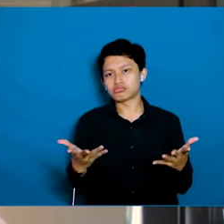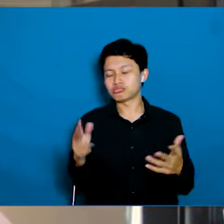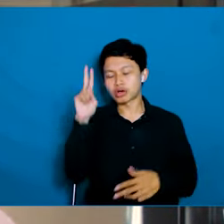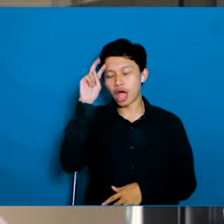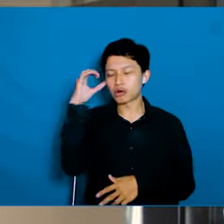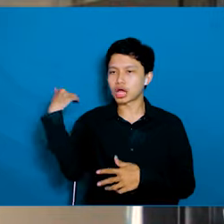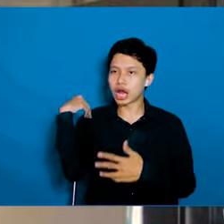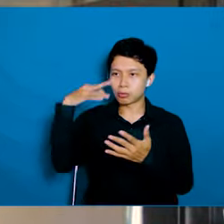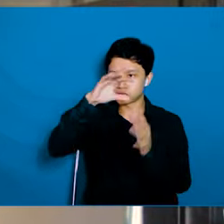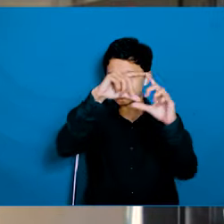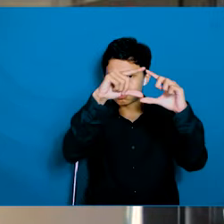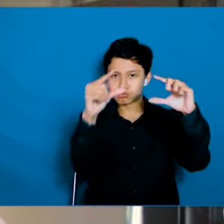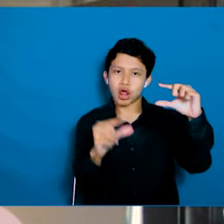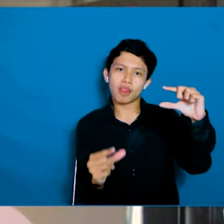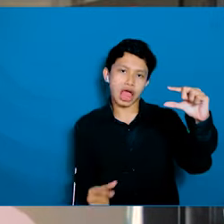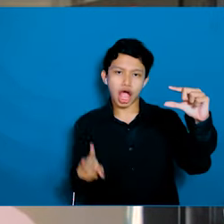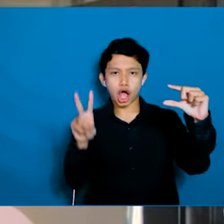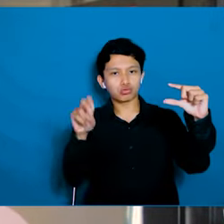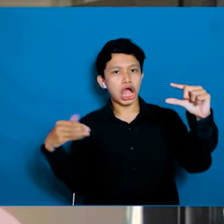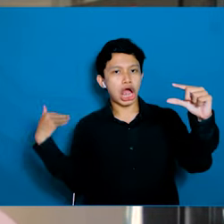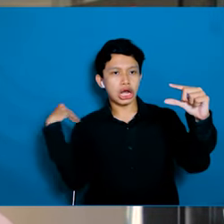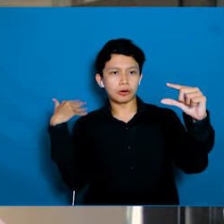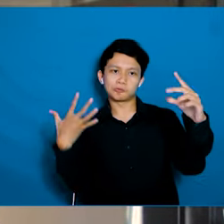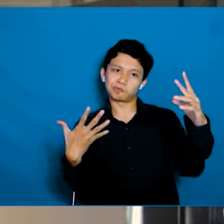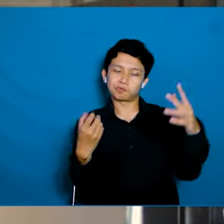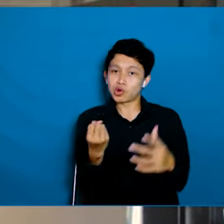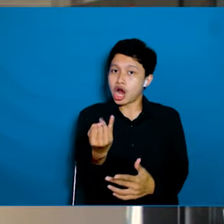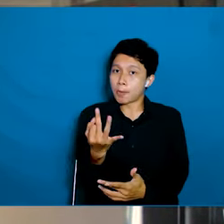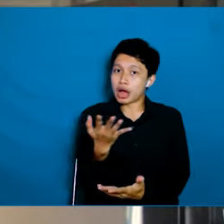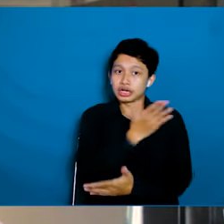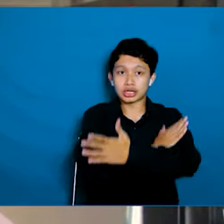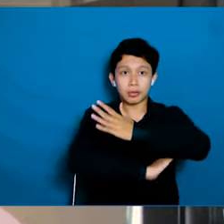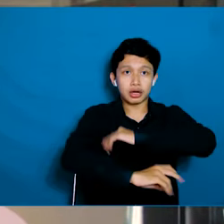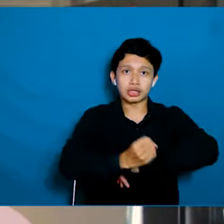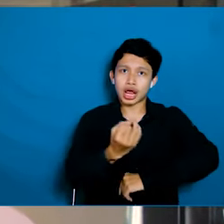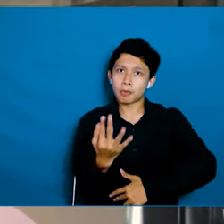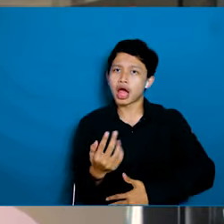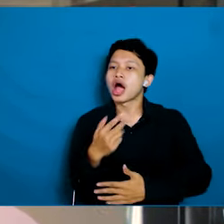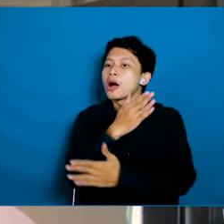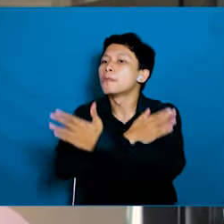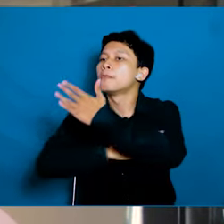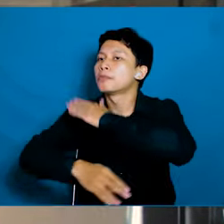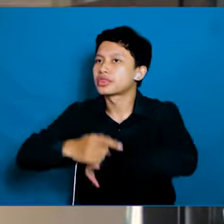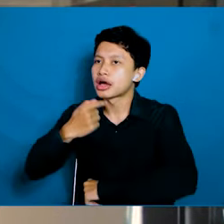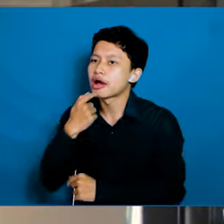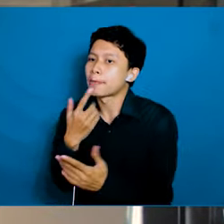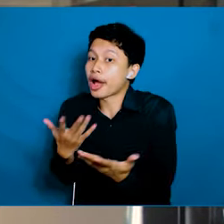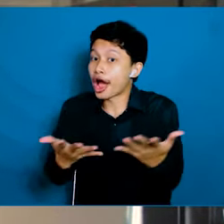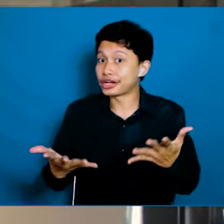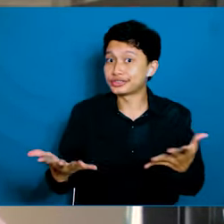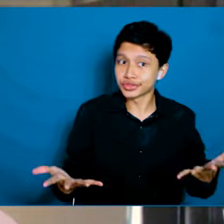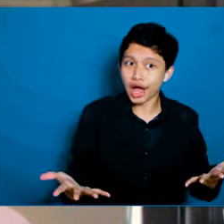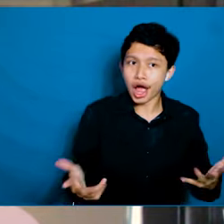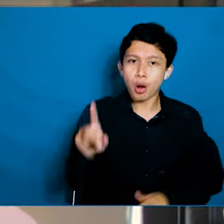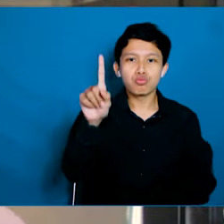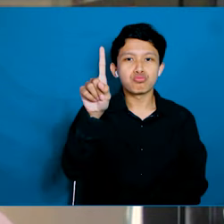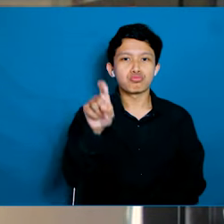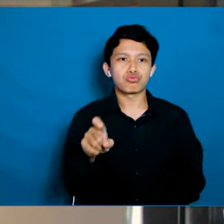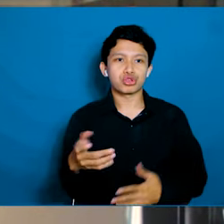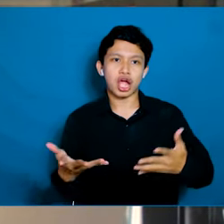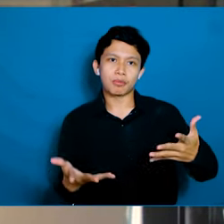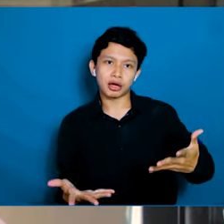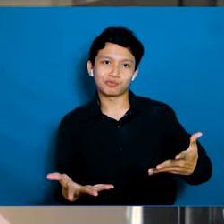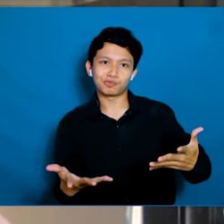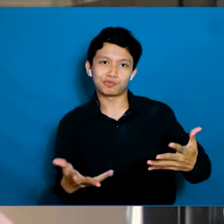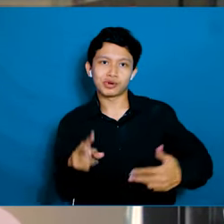Jadi harus ada peta nih, pemilihnya nih yang disabilitas berapa, disabilitasnya apa saja, butuhnya